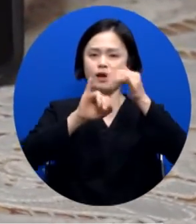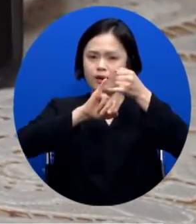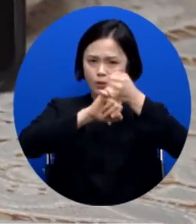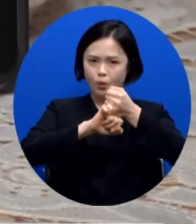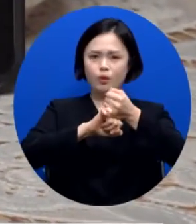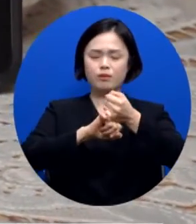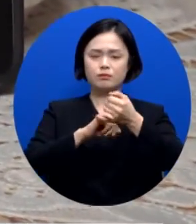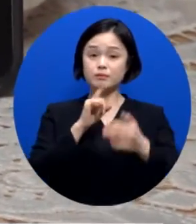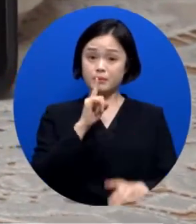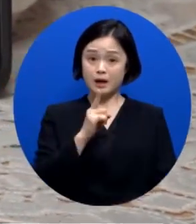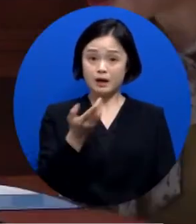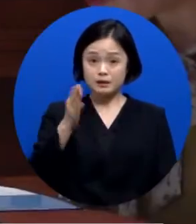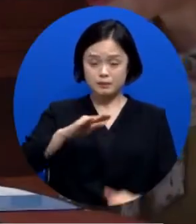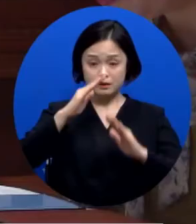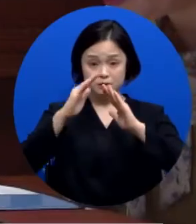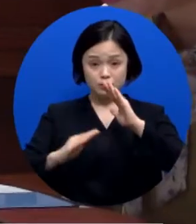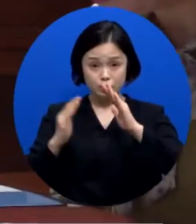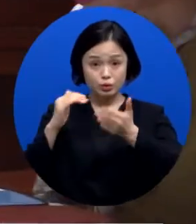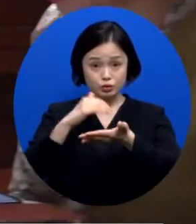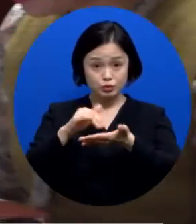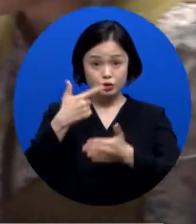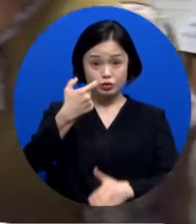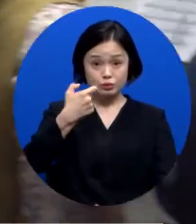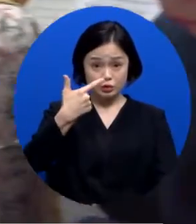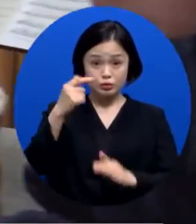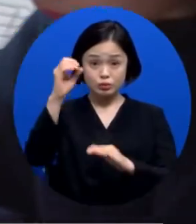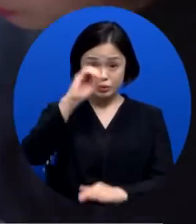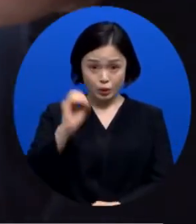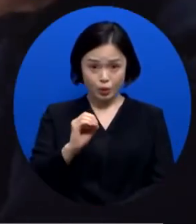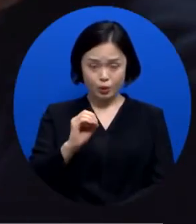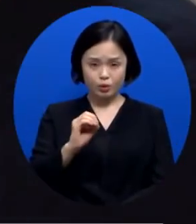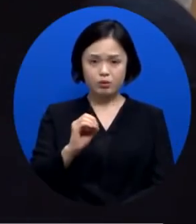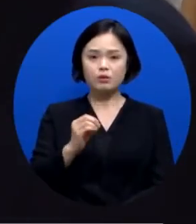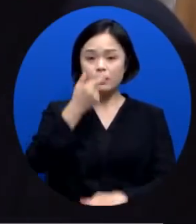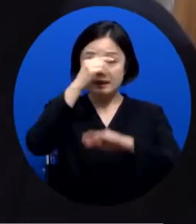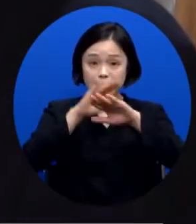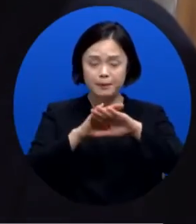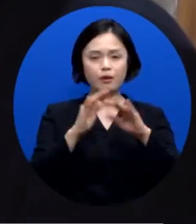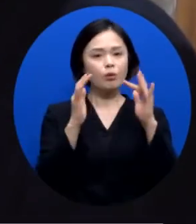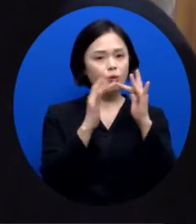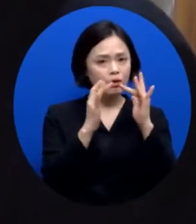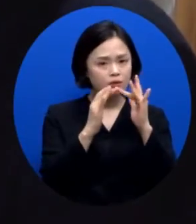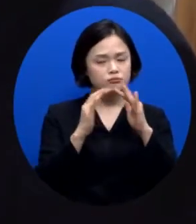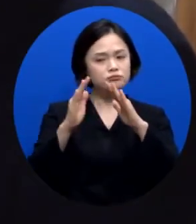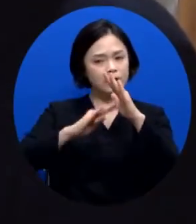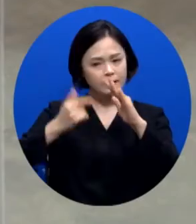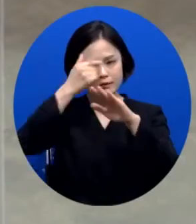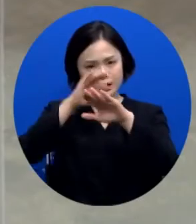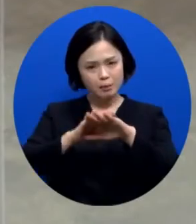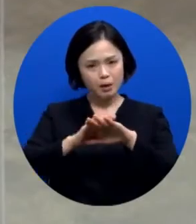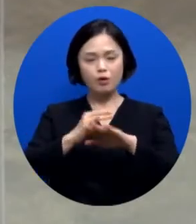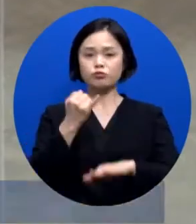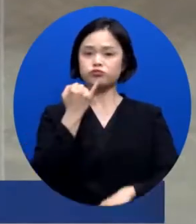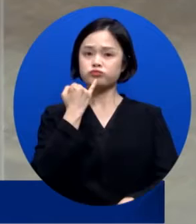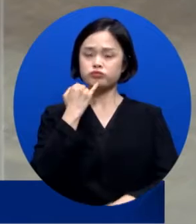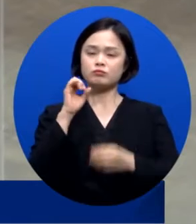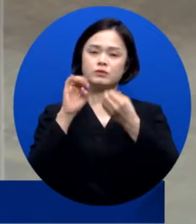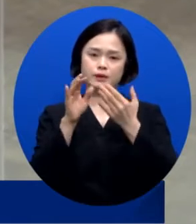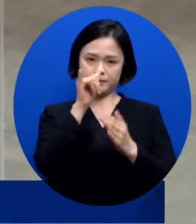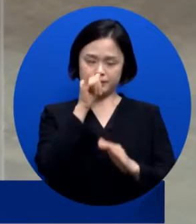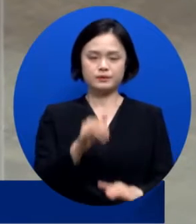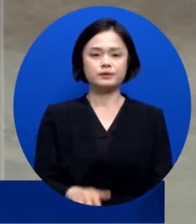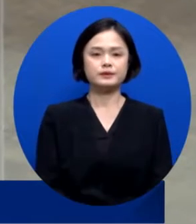경우 약 66%가 온라인 예배나 가정 예배로도 대체가 가능하다고 답했습니다. 개신교